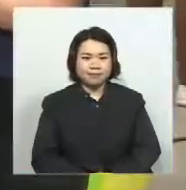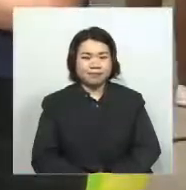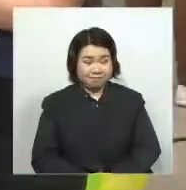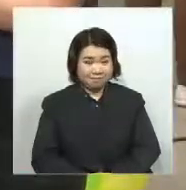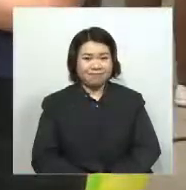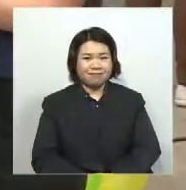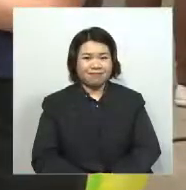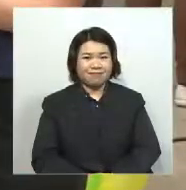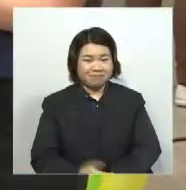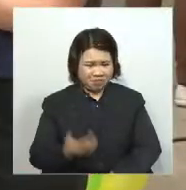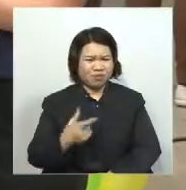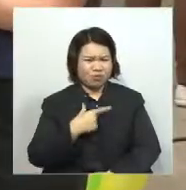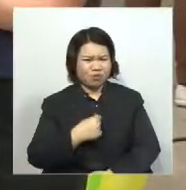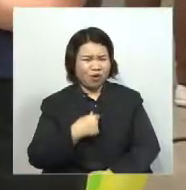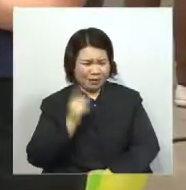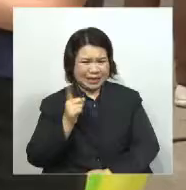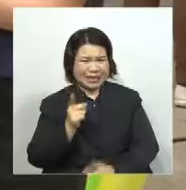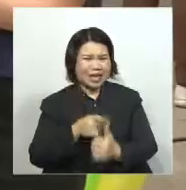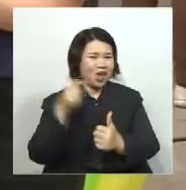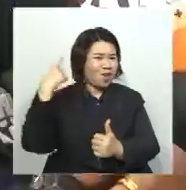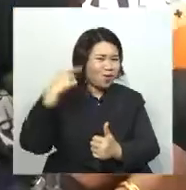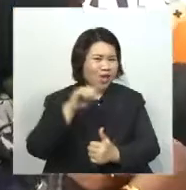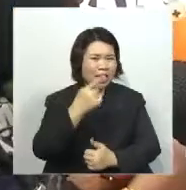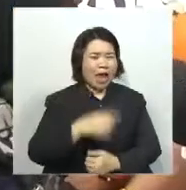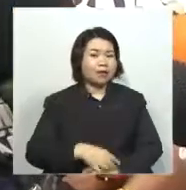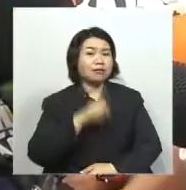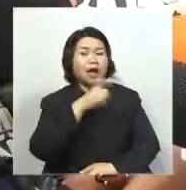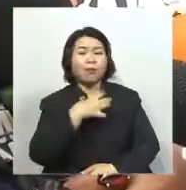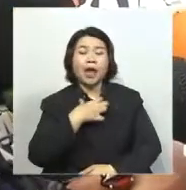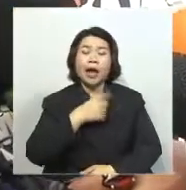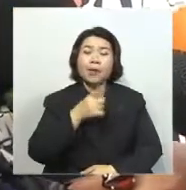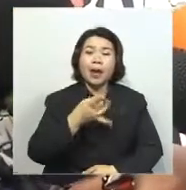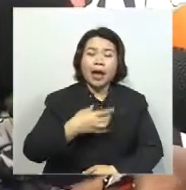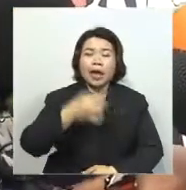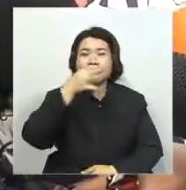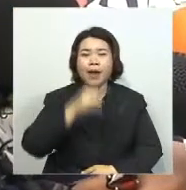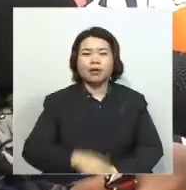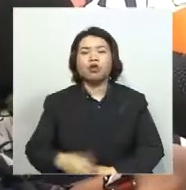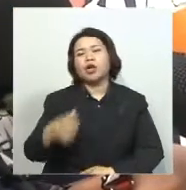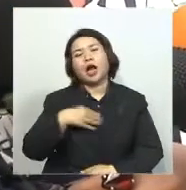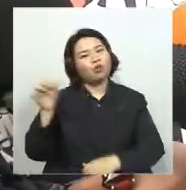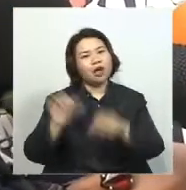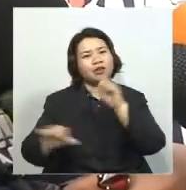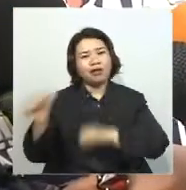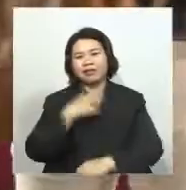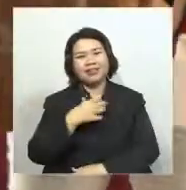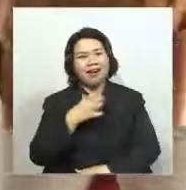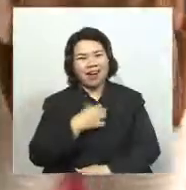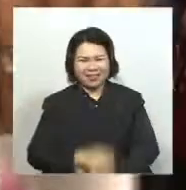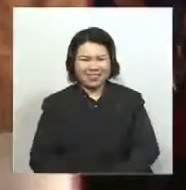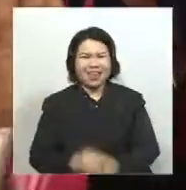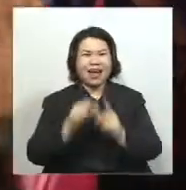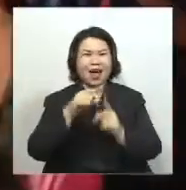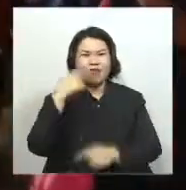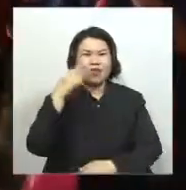นี่เป็นไงคะโอ้ดิฉันชอบน้องคนแรกมากเลยอ่ะอยากเป็นอะไร อยากเป็นอะไร นักวิทยาศาสตร์นะคะน่